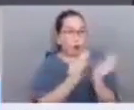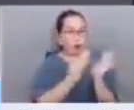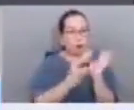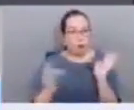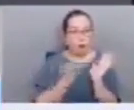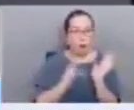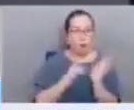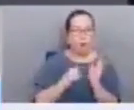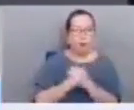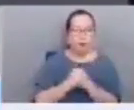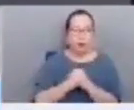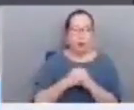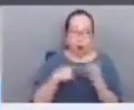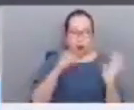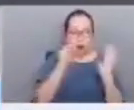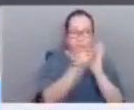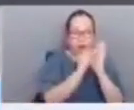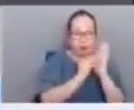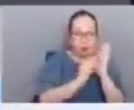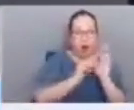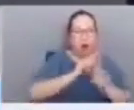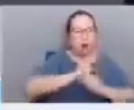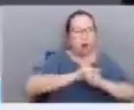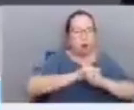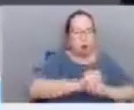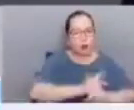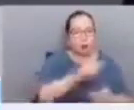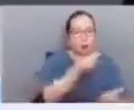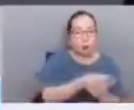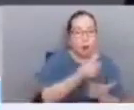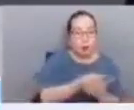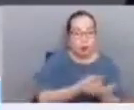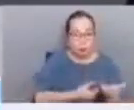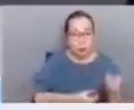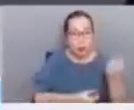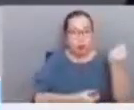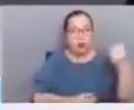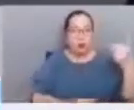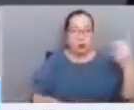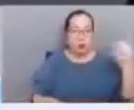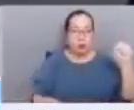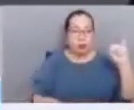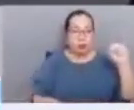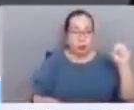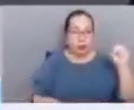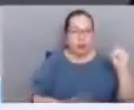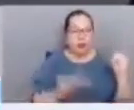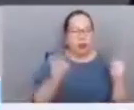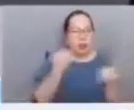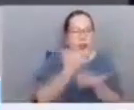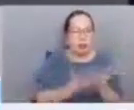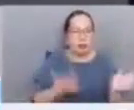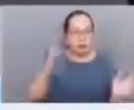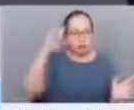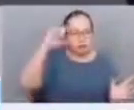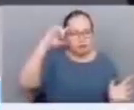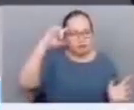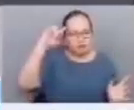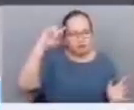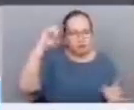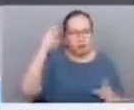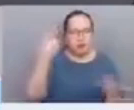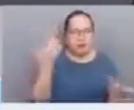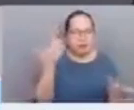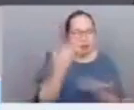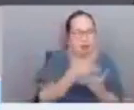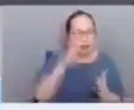teachers, marami sa mga government employees, ano. May mga anak sila na nag-aaral, kahit grade school pa lang, kailangan na rin nila